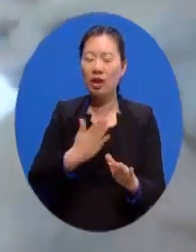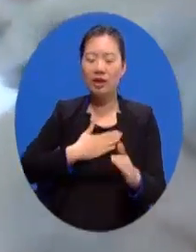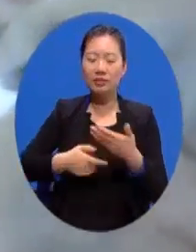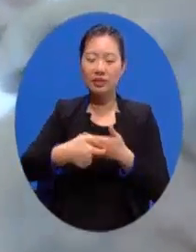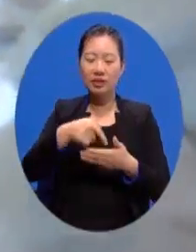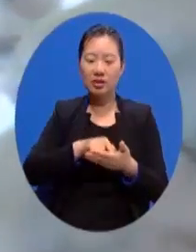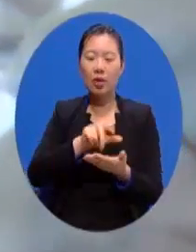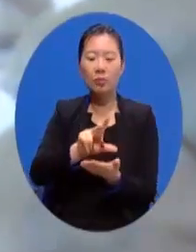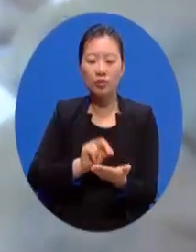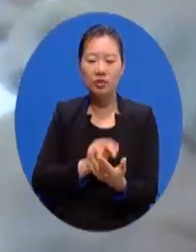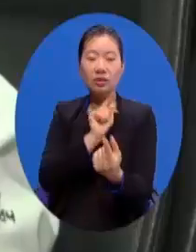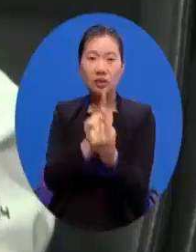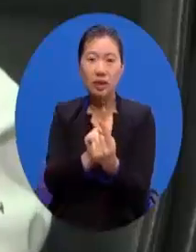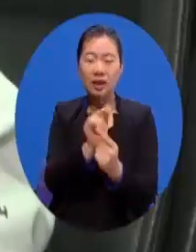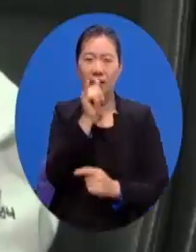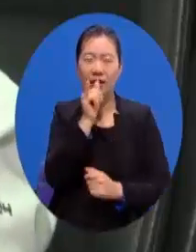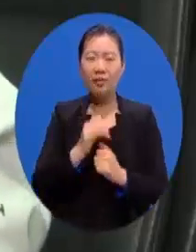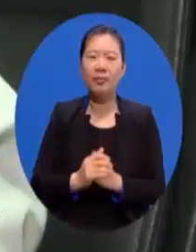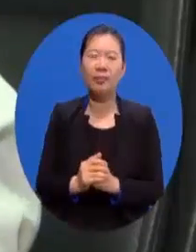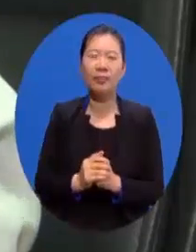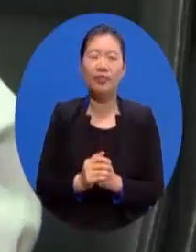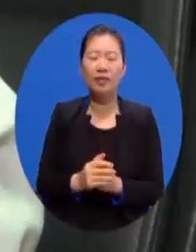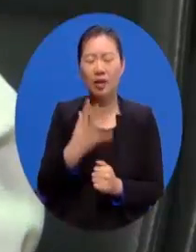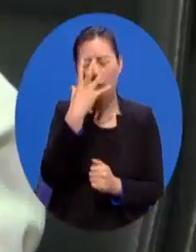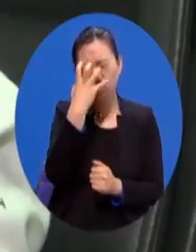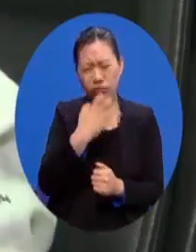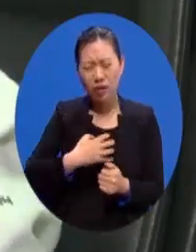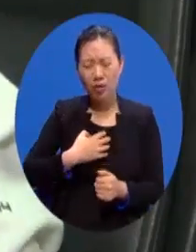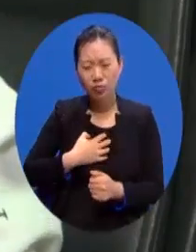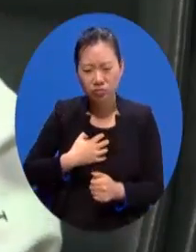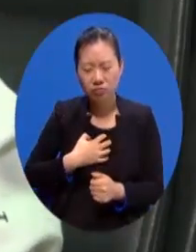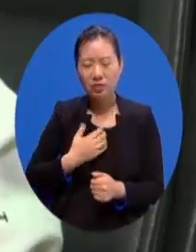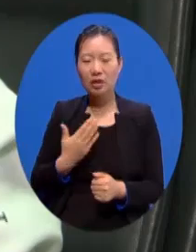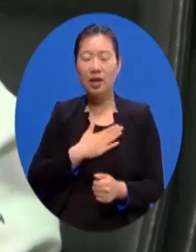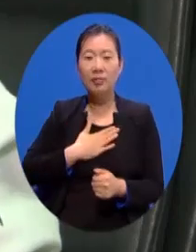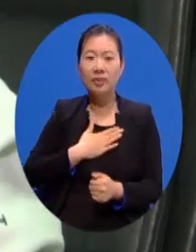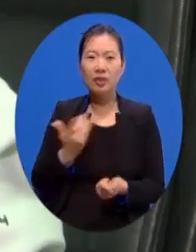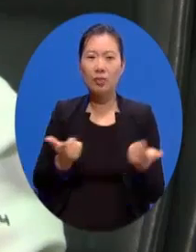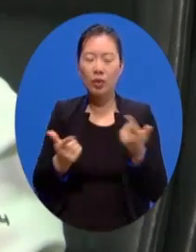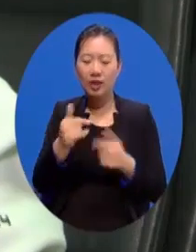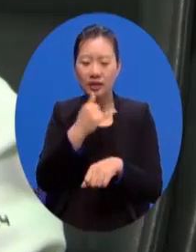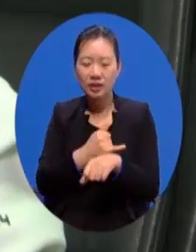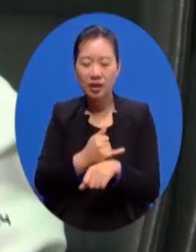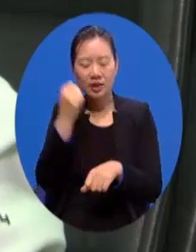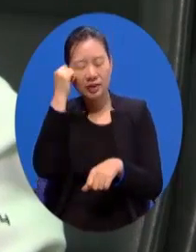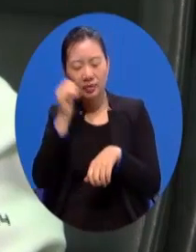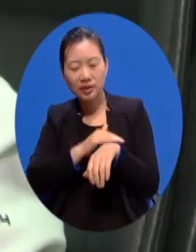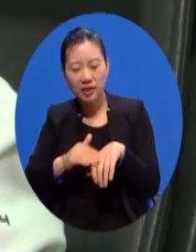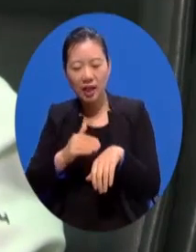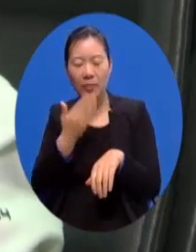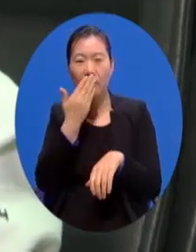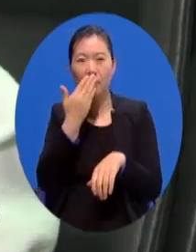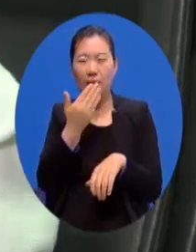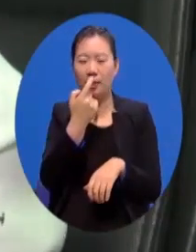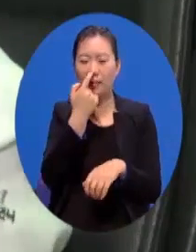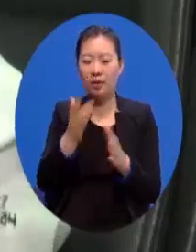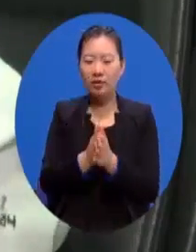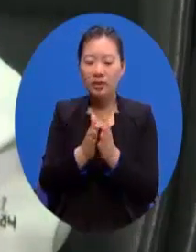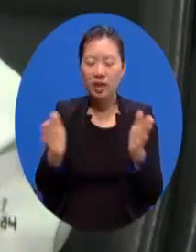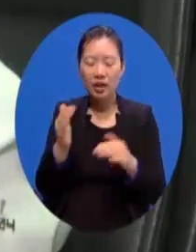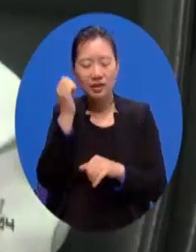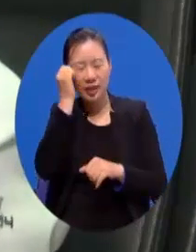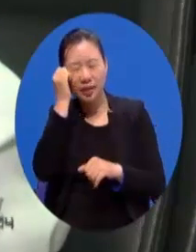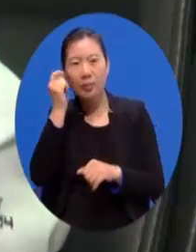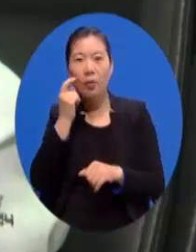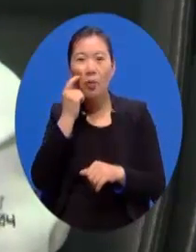심리적인 문제입니다. 불안이나 우울이나 그런 감정을 컨트롤할 수 있는 것도 사실은 잠을 잘 자면서 배우게 됩니다. 그래서 잠을 잘